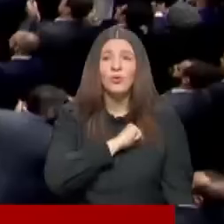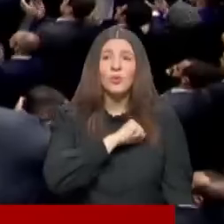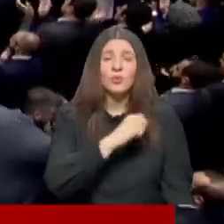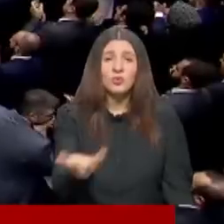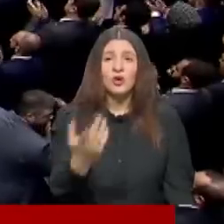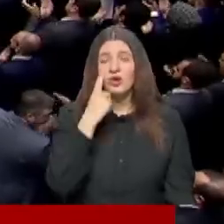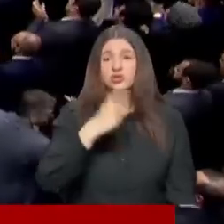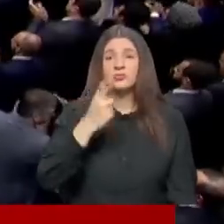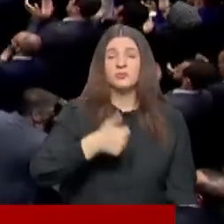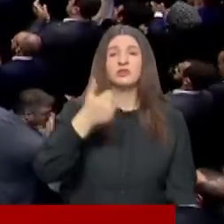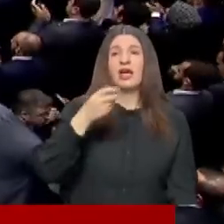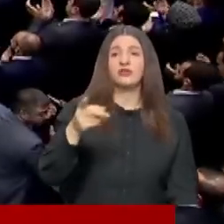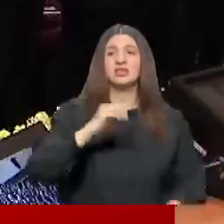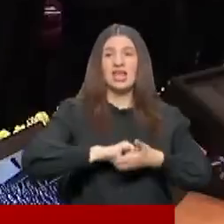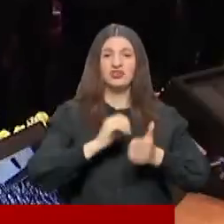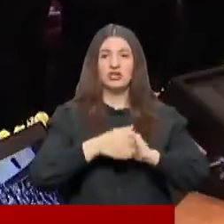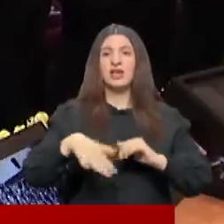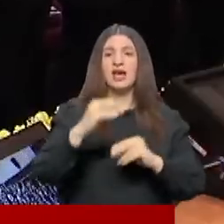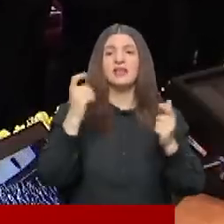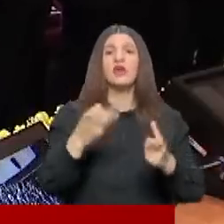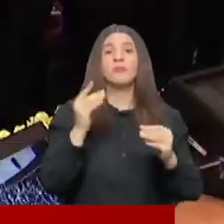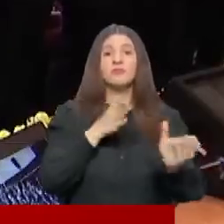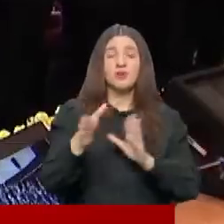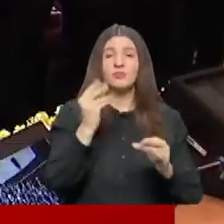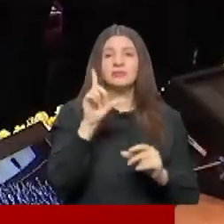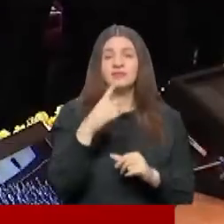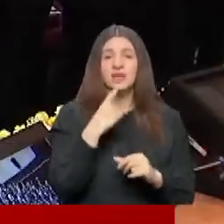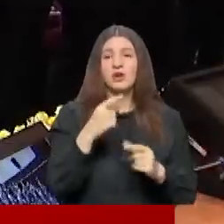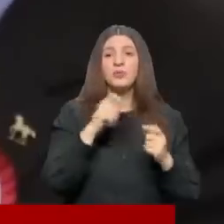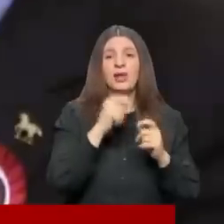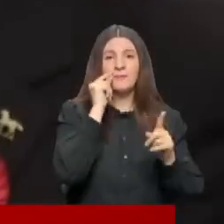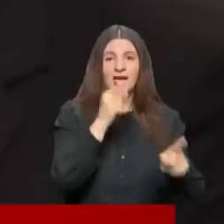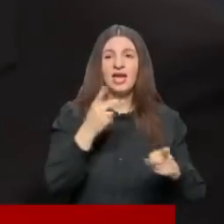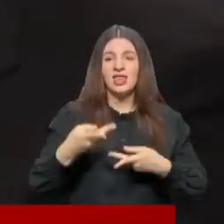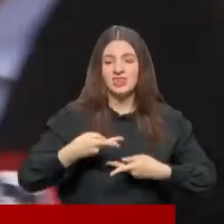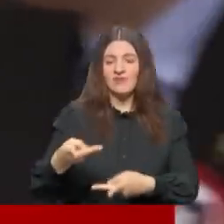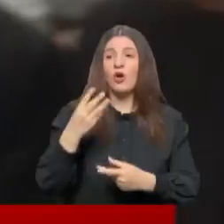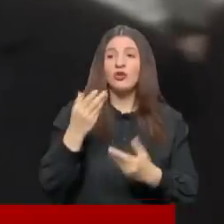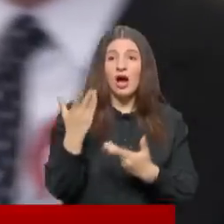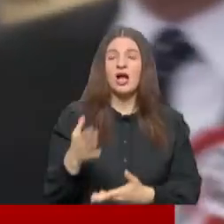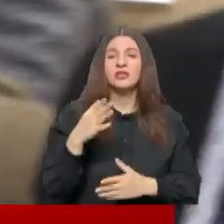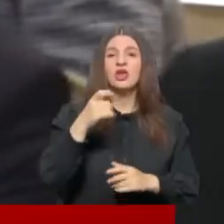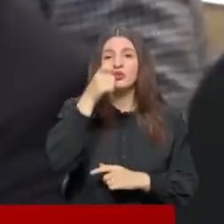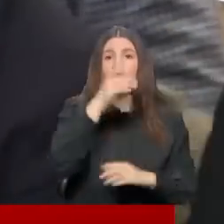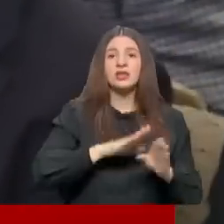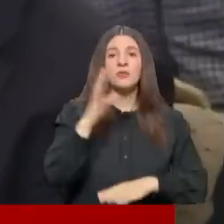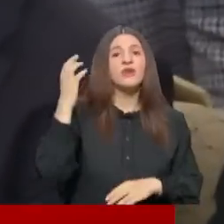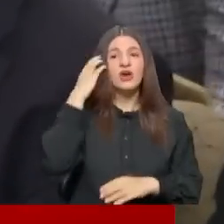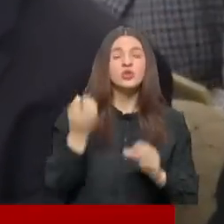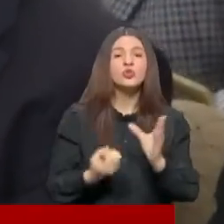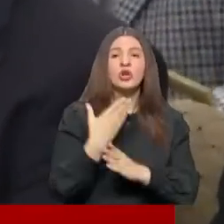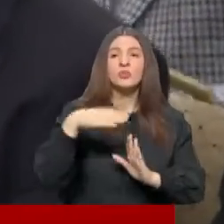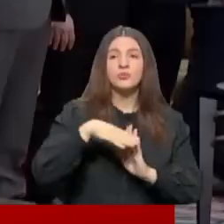Korkuyor. Cumhurbaşkanı Erdoğan teşkilatlarına her yerde olmalıyız derken Bülent Arınç davetli oldukları halde Türk Demokrasi Vakfı'nın